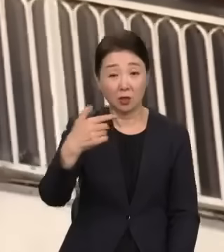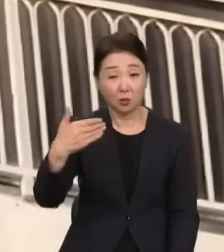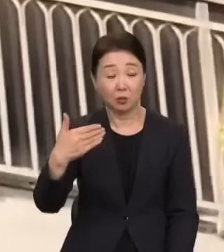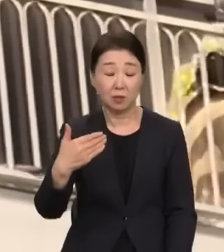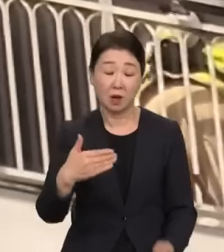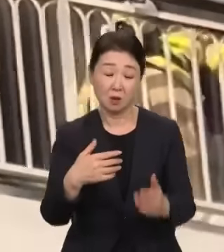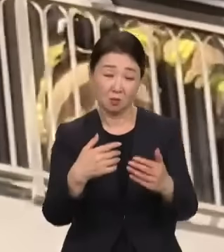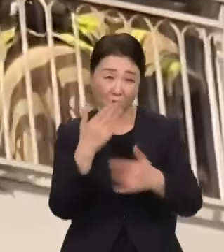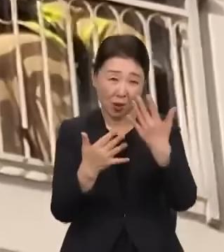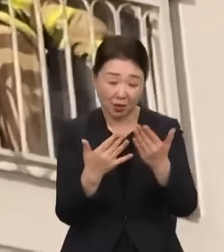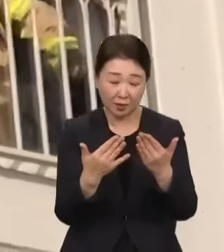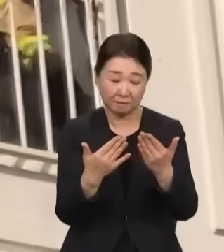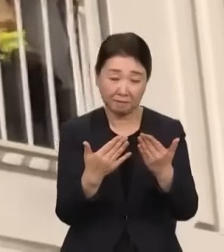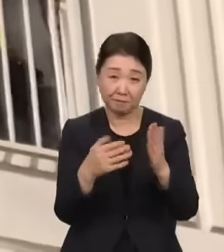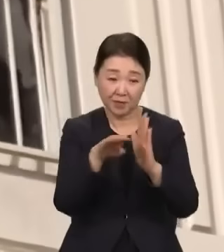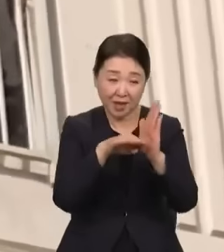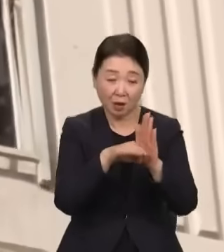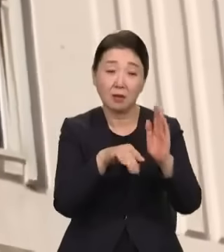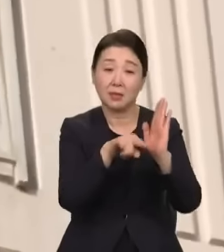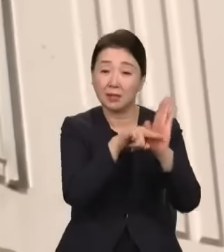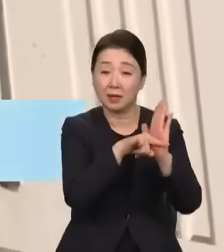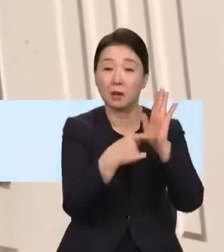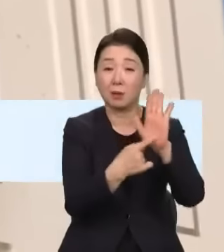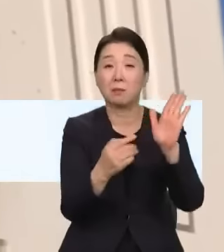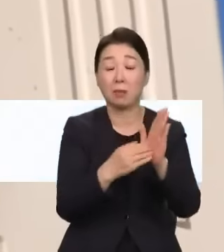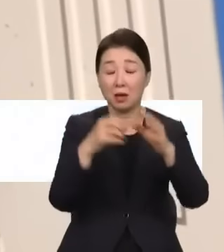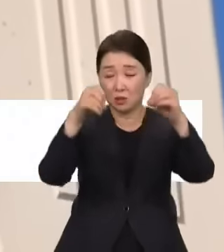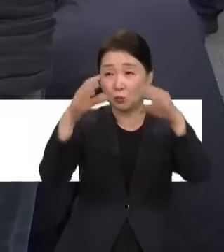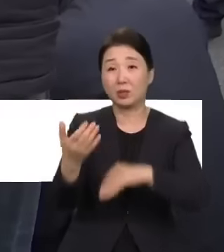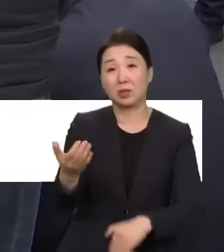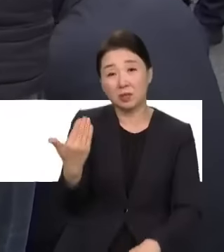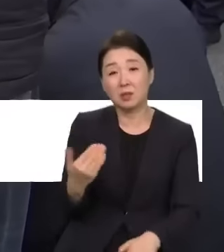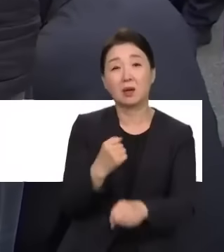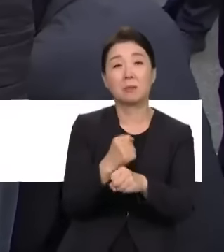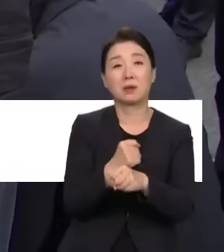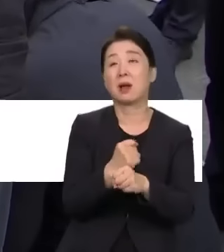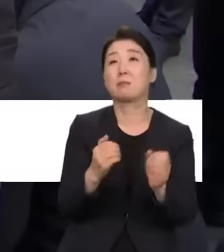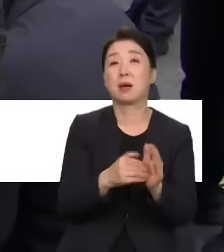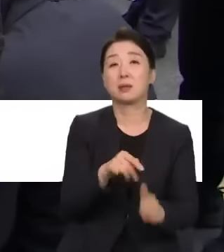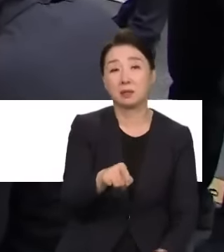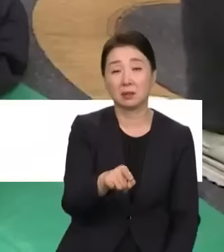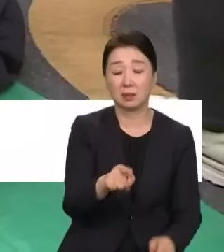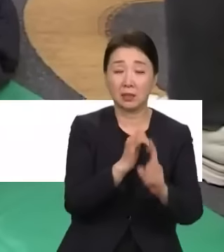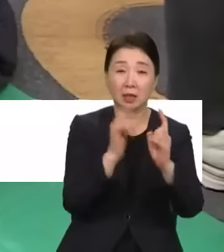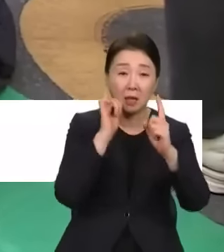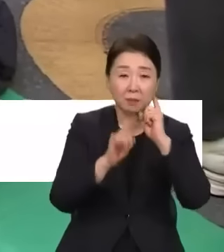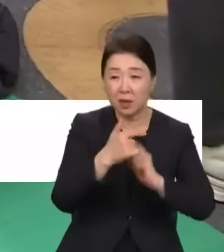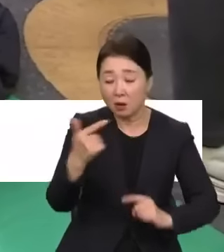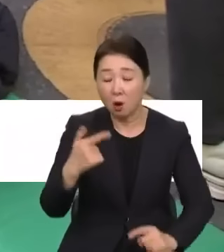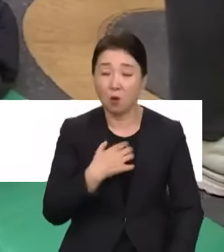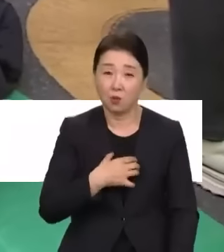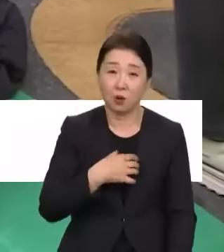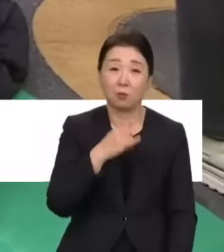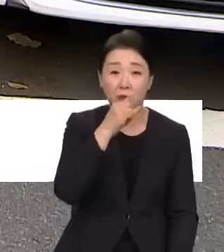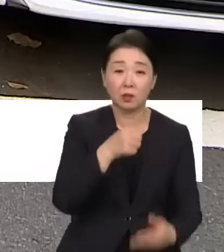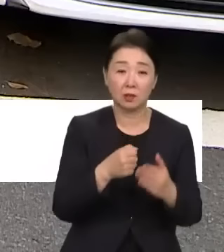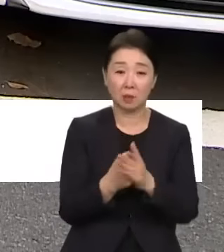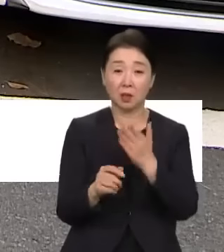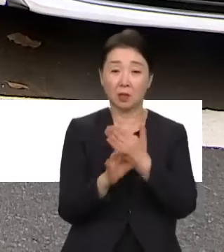1단계를 발령했습니다. 스프링클러가 의무가 되기 전 지어진 아파트라 인명피해가 클 수 있다는 판단에